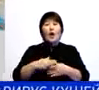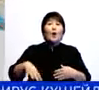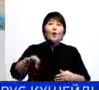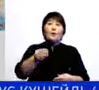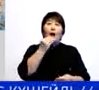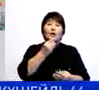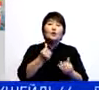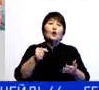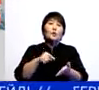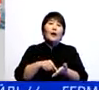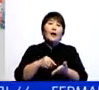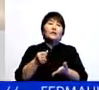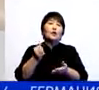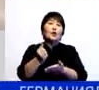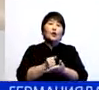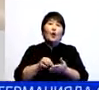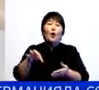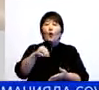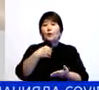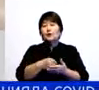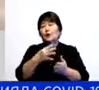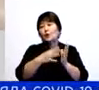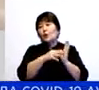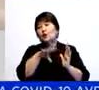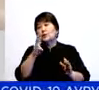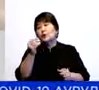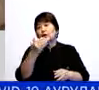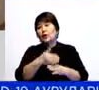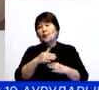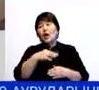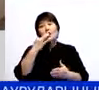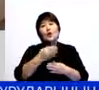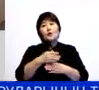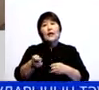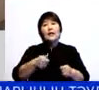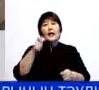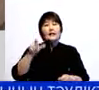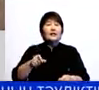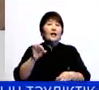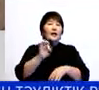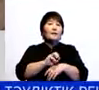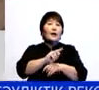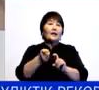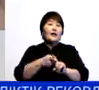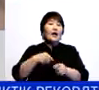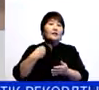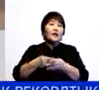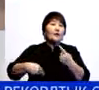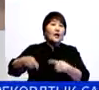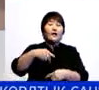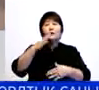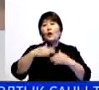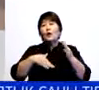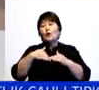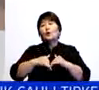өңірдегі азық-түлік бағасын тұрақтандыру үшін облыс бюджетінен 900 миллион теңге бөлінген. Жауапты сала жетекшісі пандемиядан кейін сауда айналымы мен құрылыс